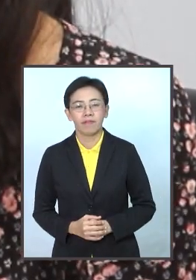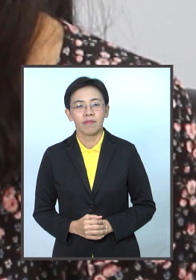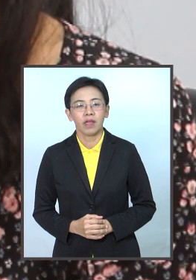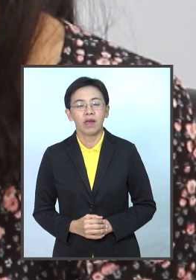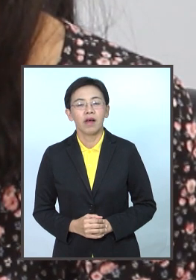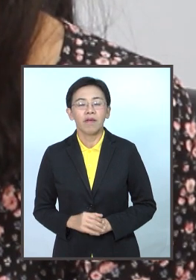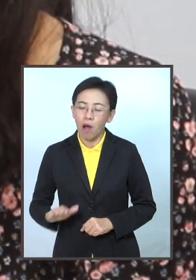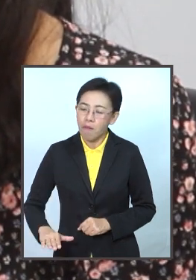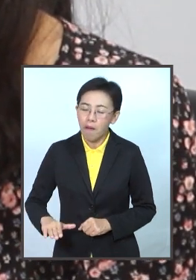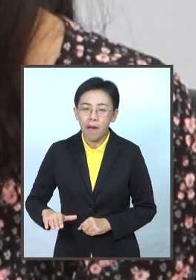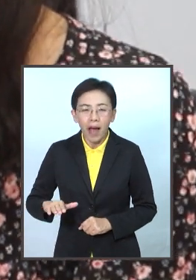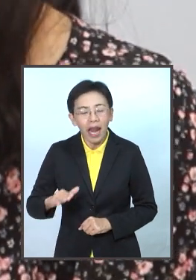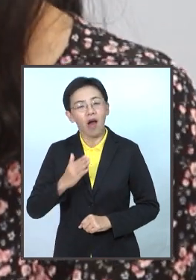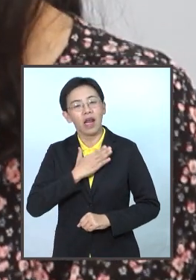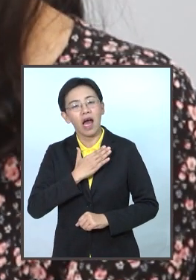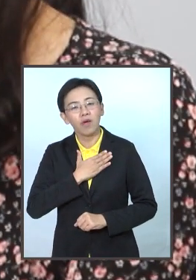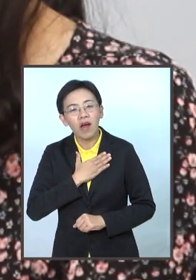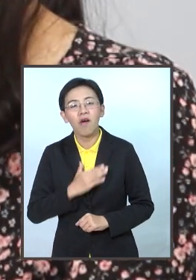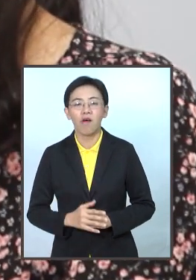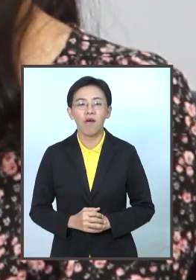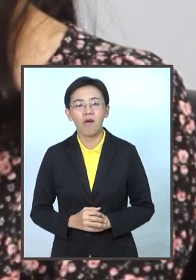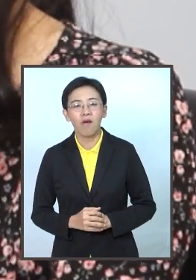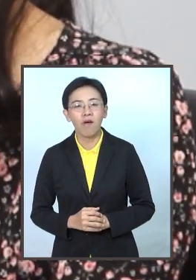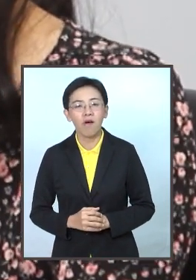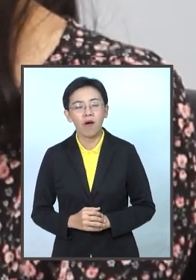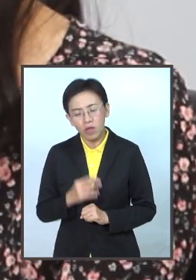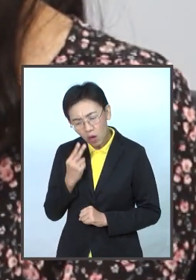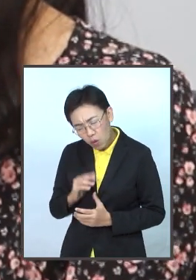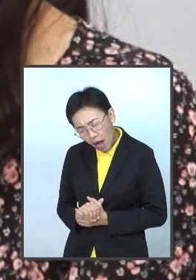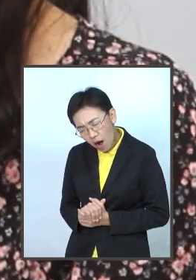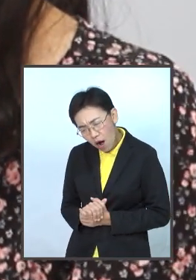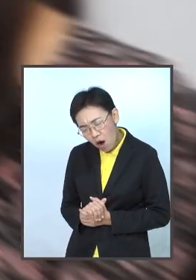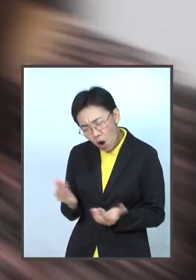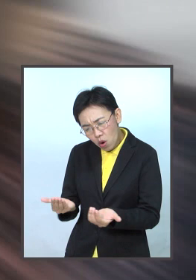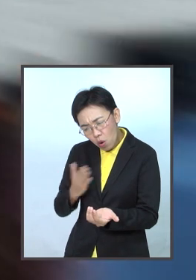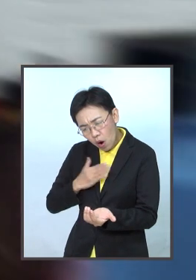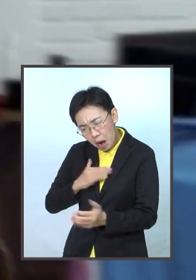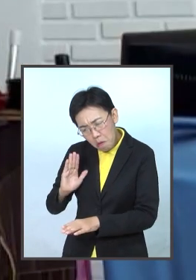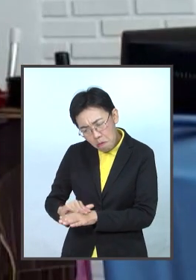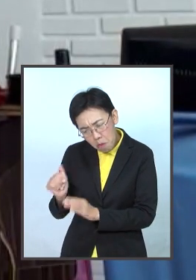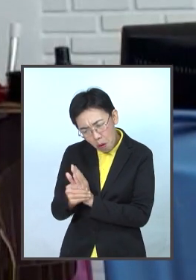หนึ่งเราก็หาความสามารถพิเศษของน้อง